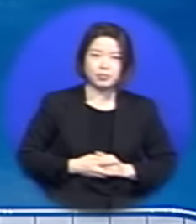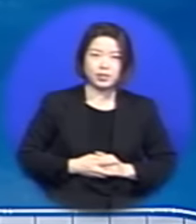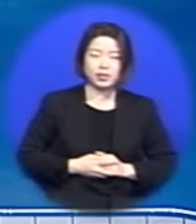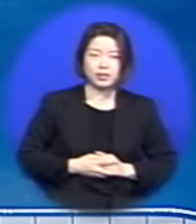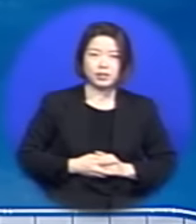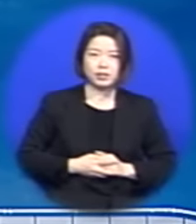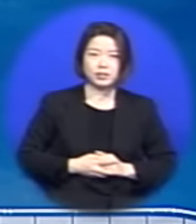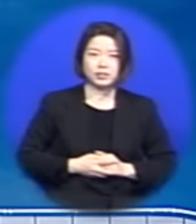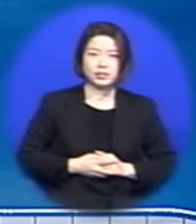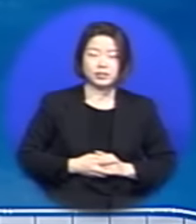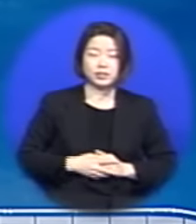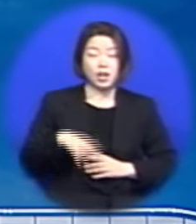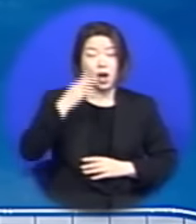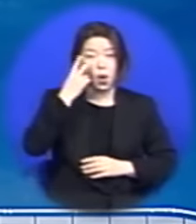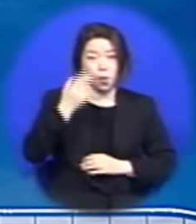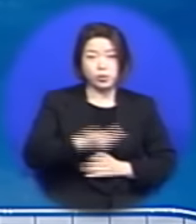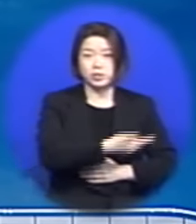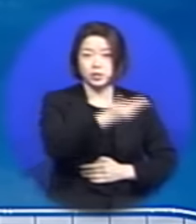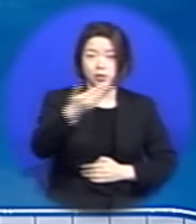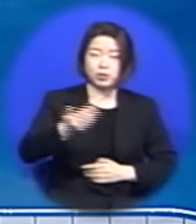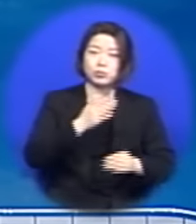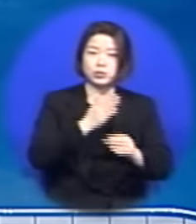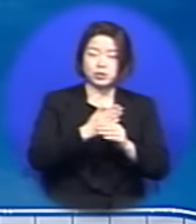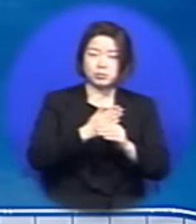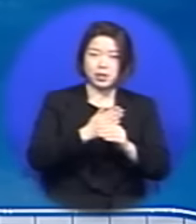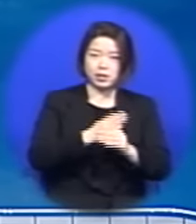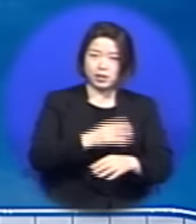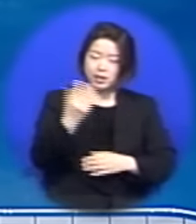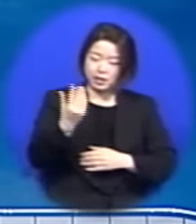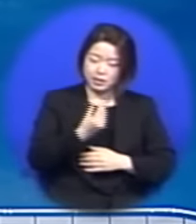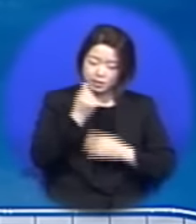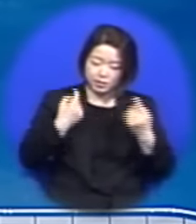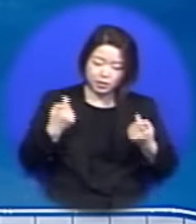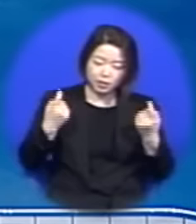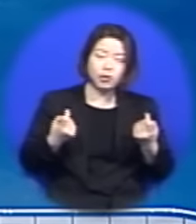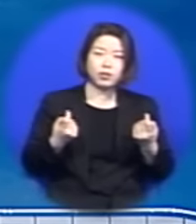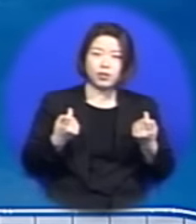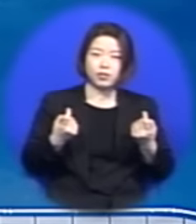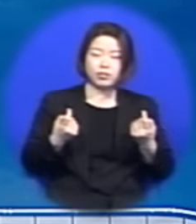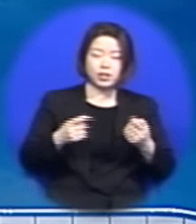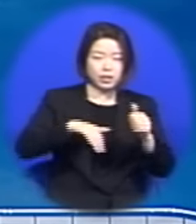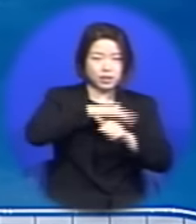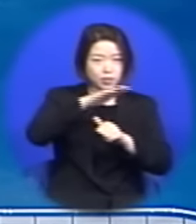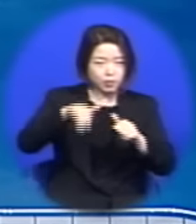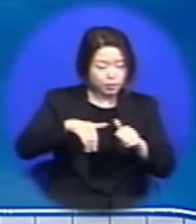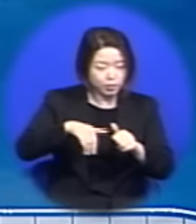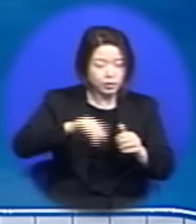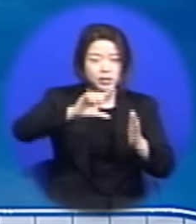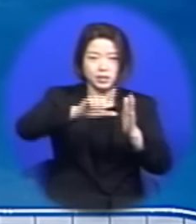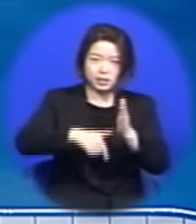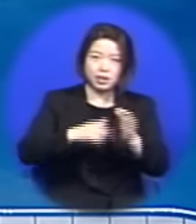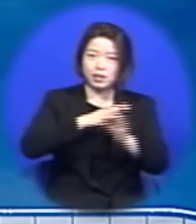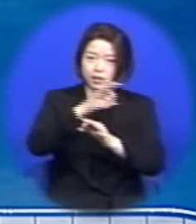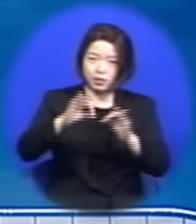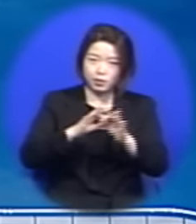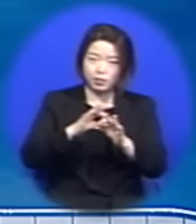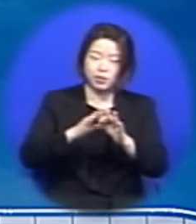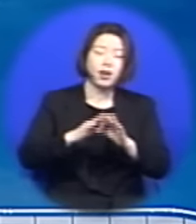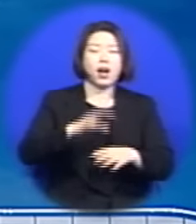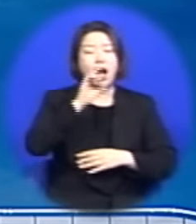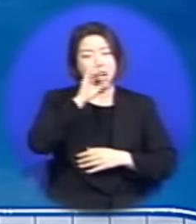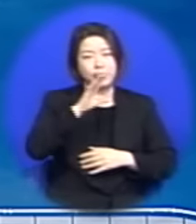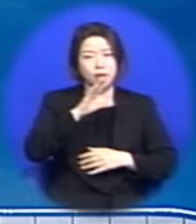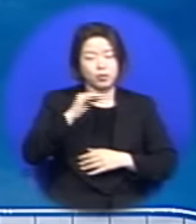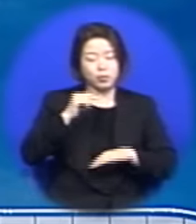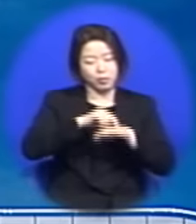제가 혹시 여러분 중에 성지순례 갈 여건도 안 되고 또 시간도 안 돼서 오히려 그냥 속만 부글부글